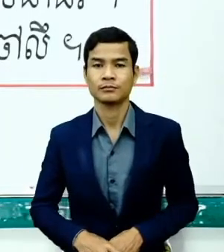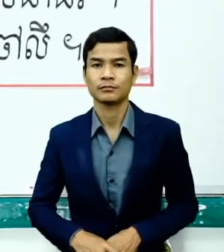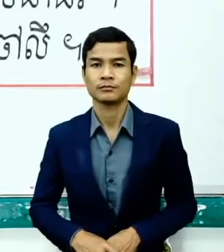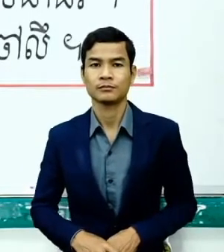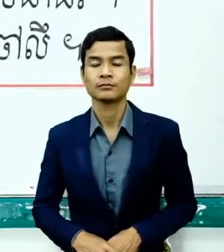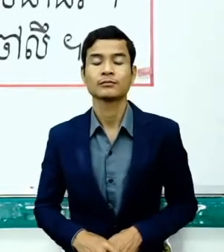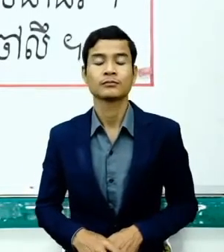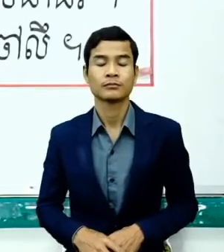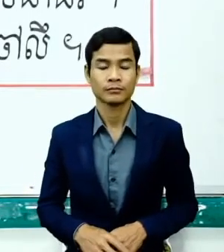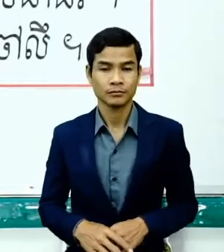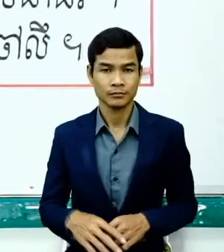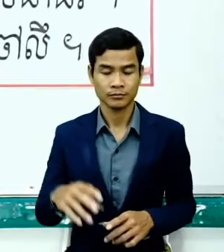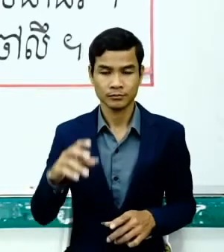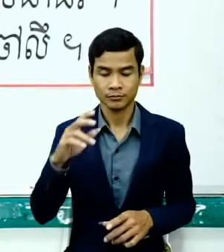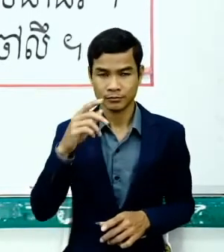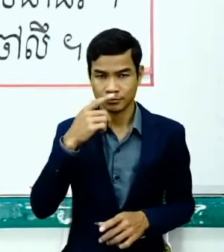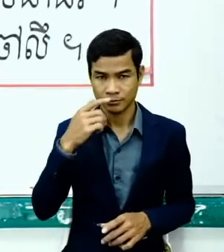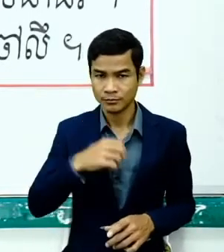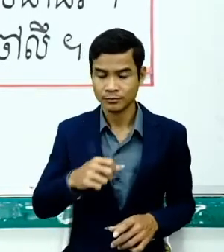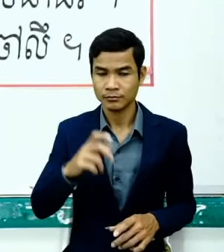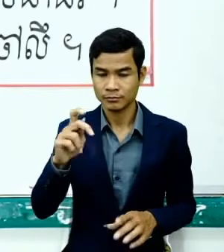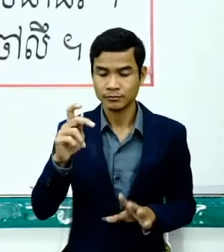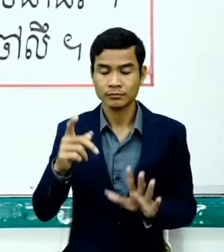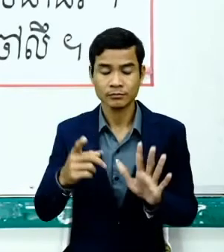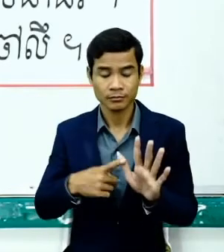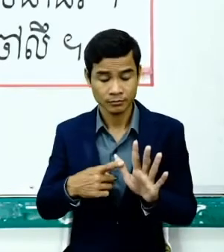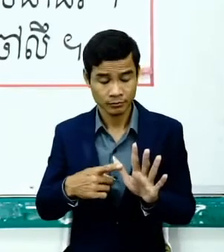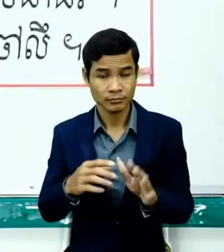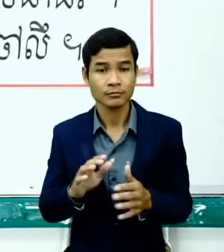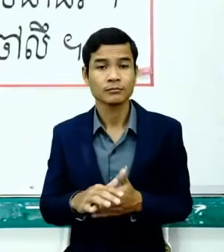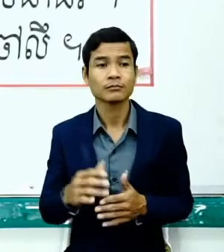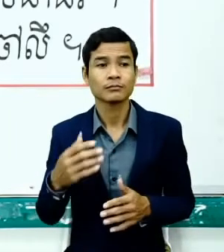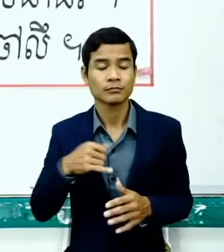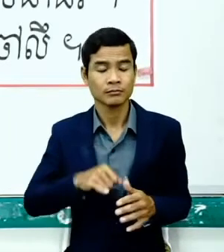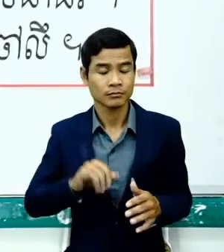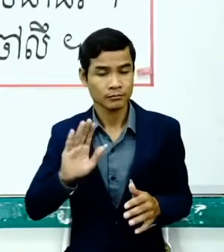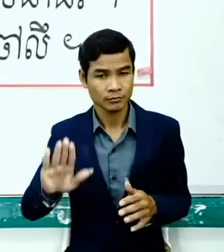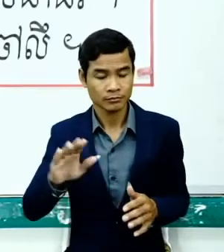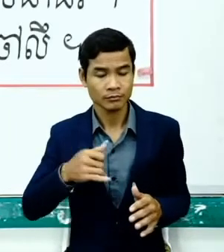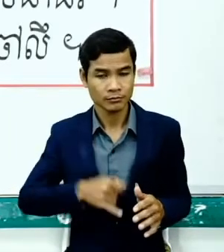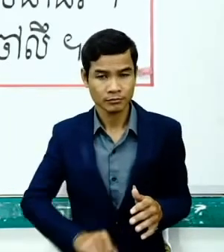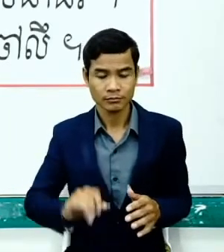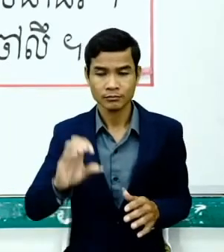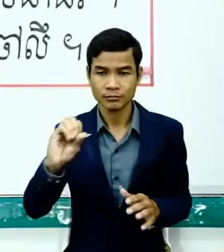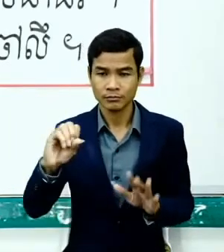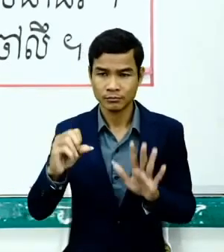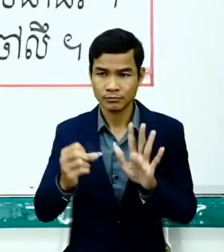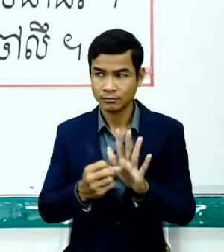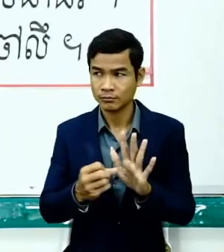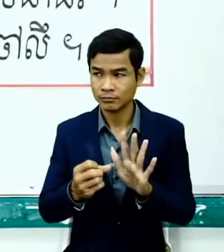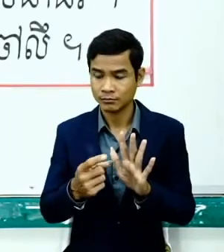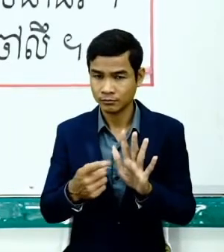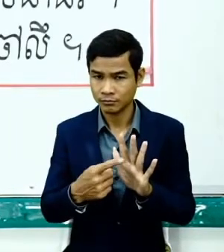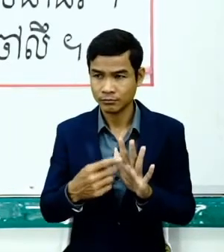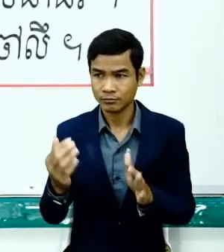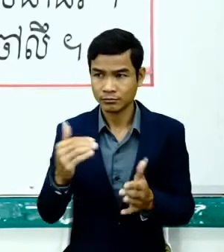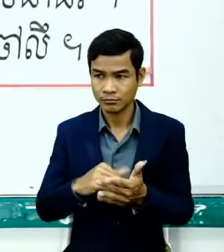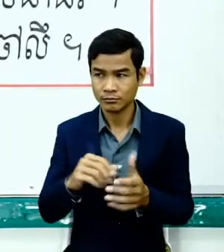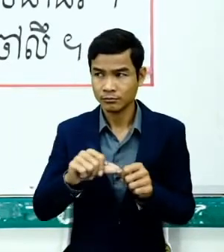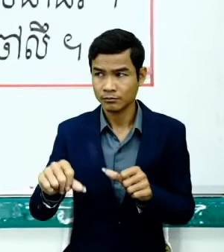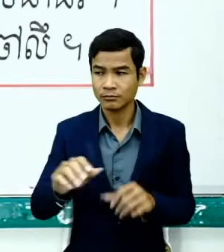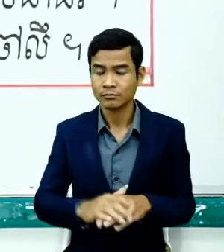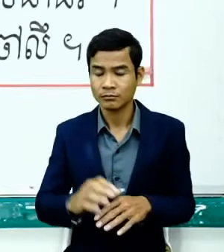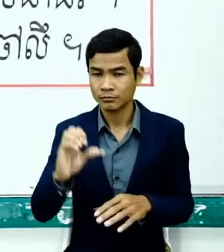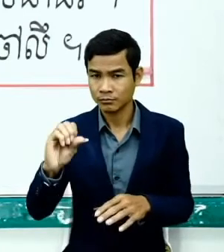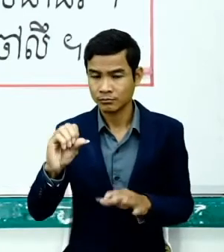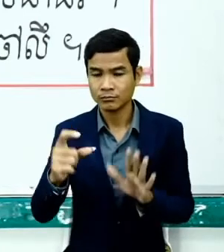ចាតាគាគឺជាជីតារបស់ចៅលឺកូនត្រៀមខ្លួនឆ្លើយសំណួរបន្តតើ